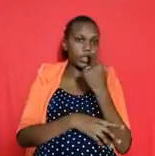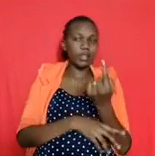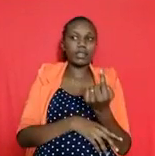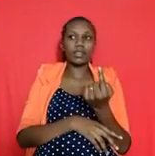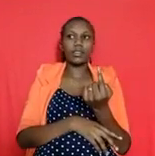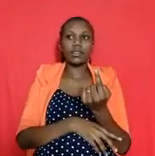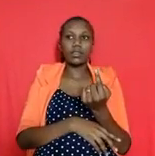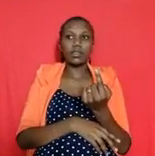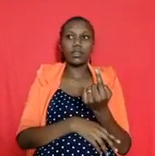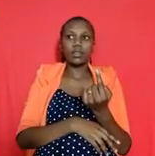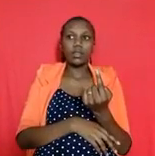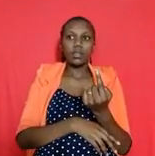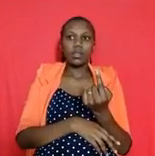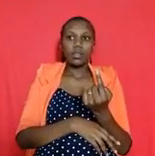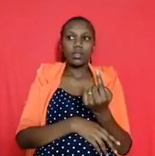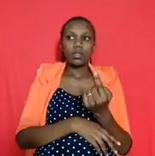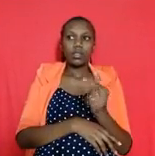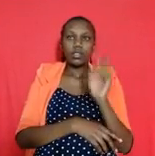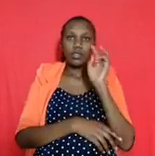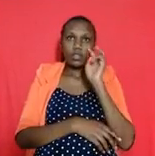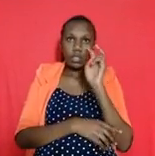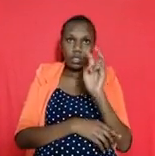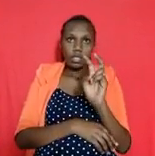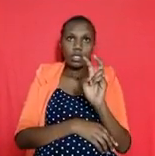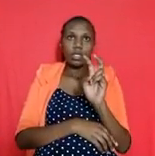itu ungirora hau